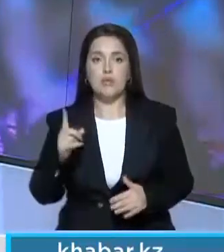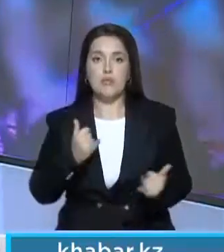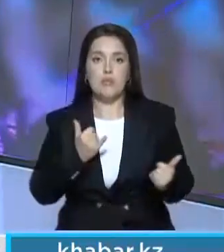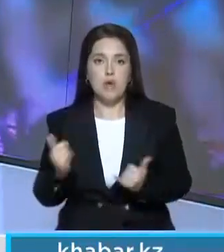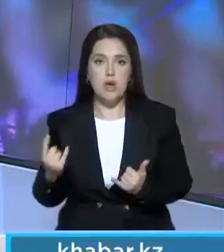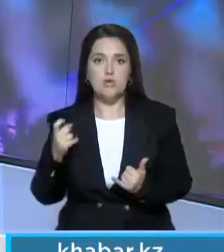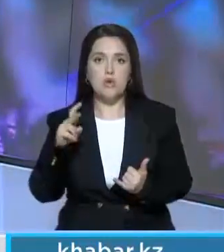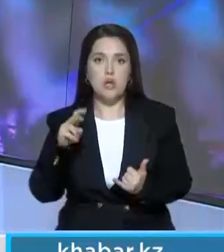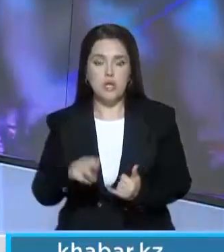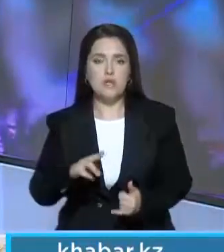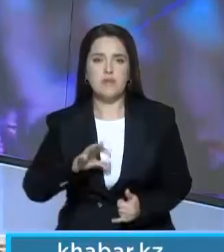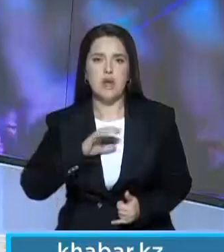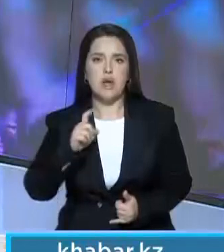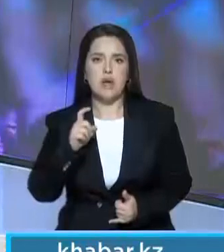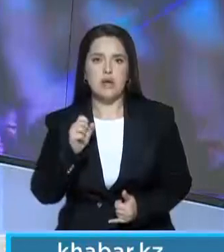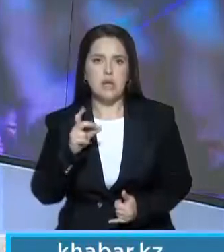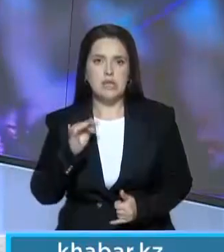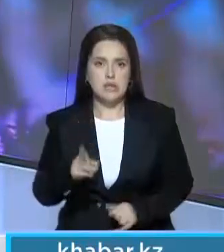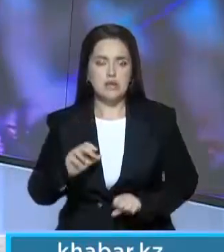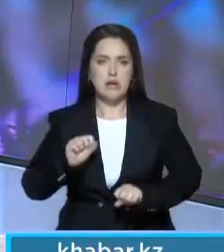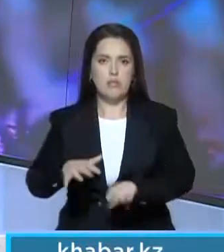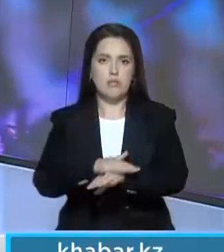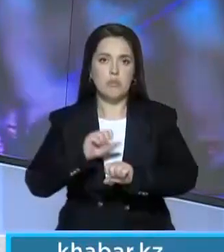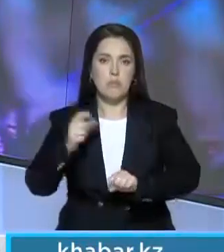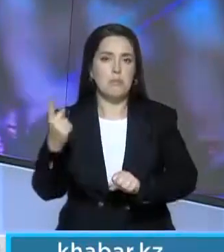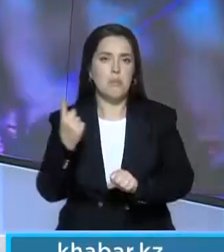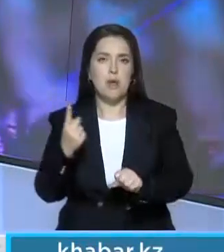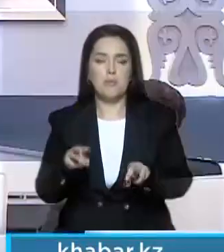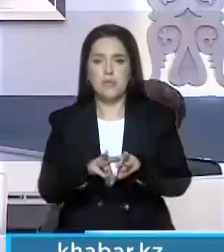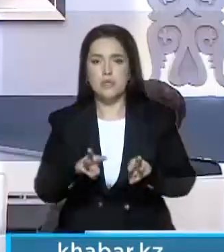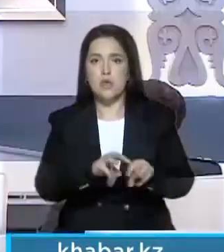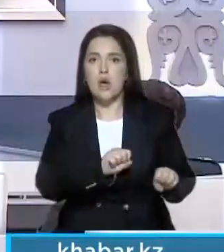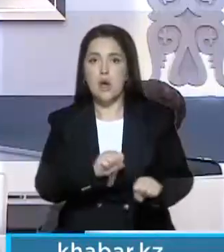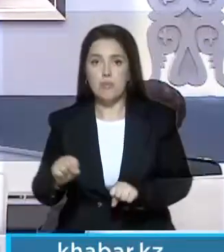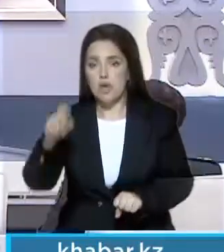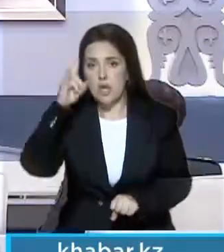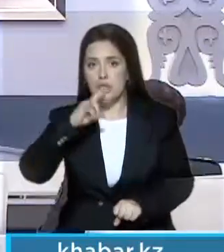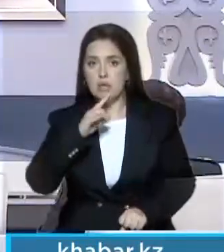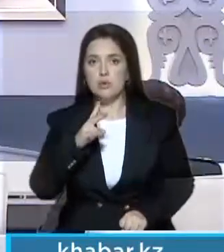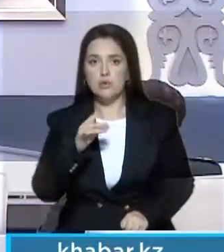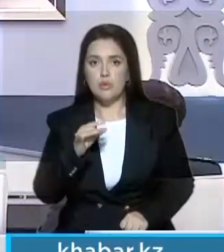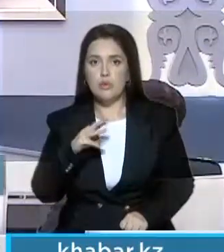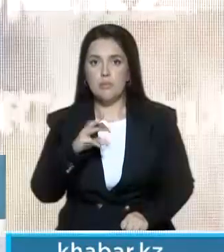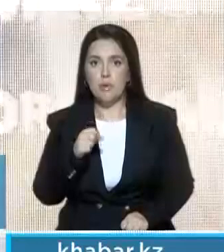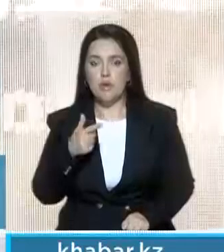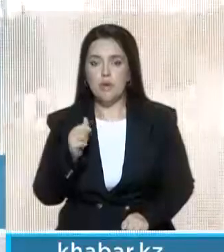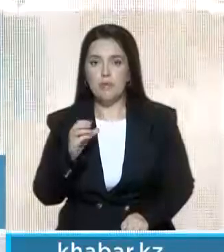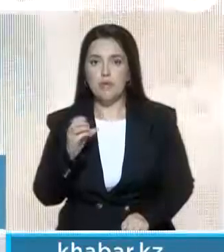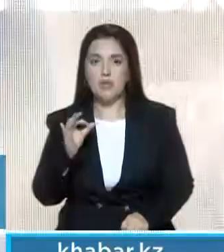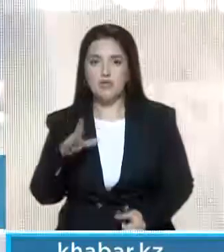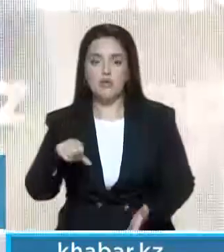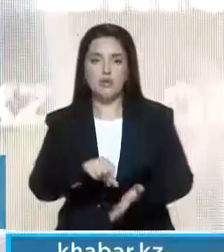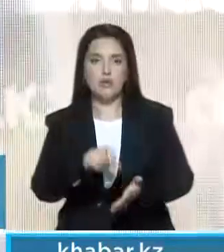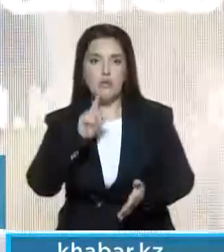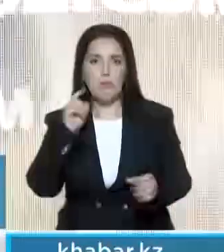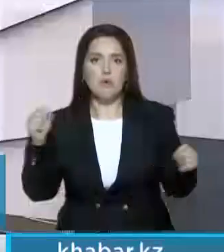посвящён столетию обладателя звания Халка арманы первому министру обороны независимого Казахстана сагада Нурмагамбетова участниками